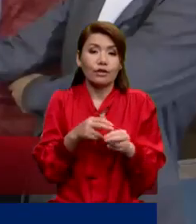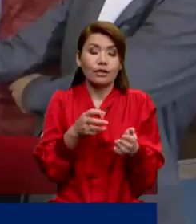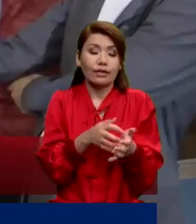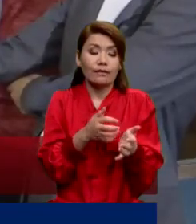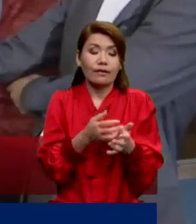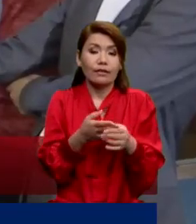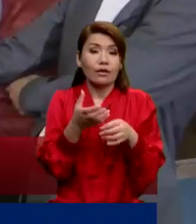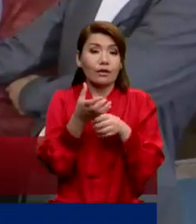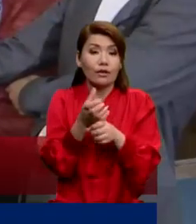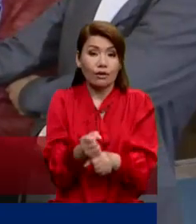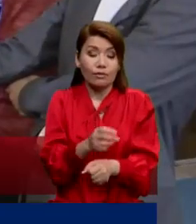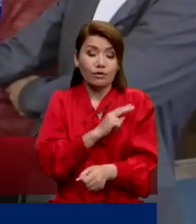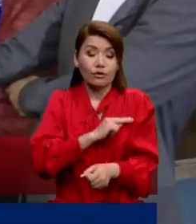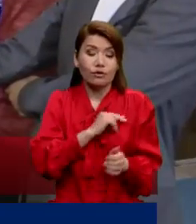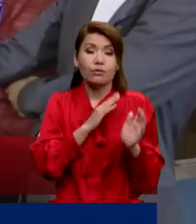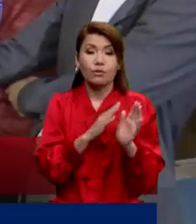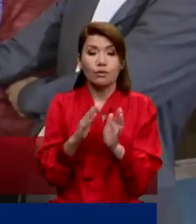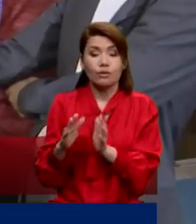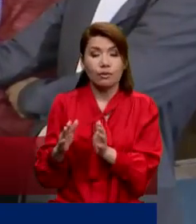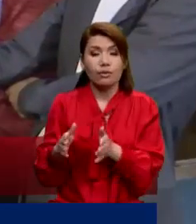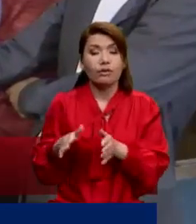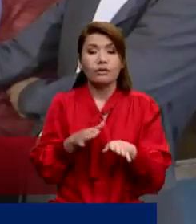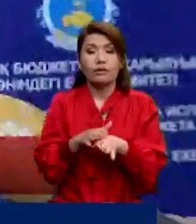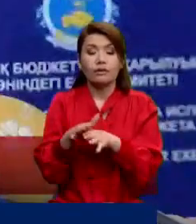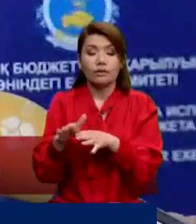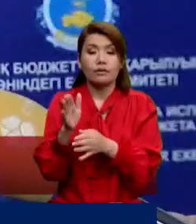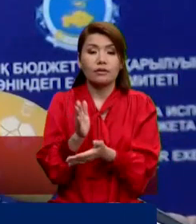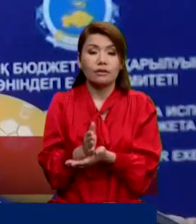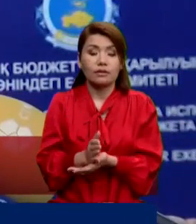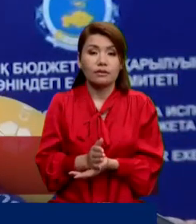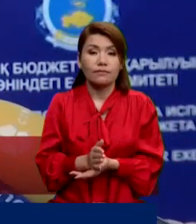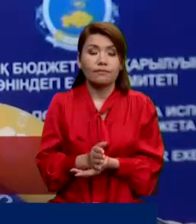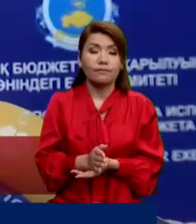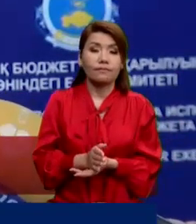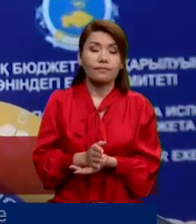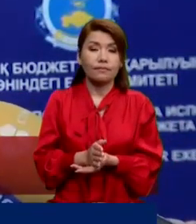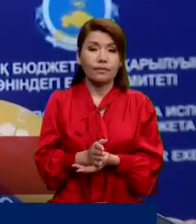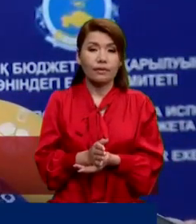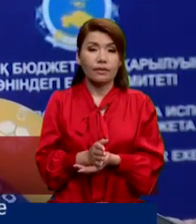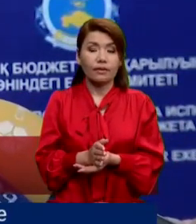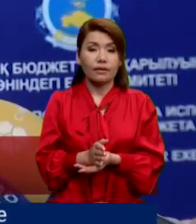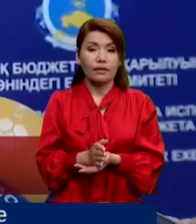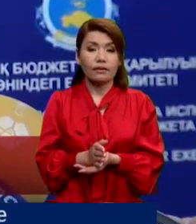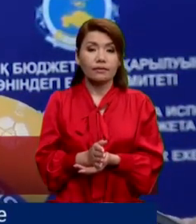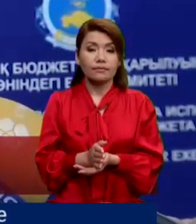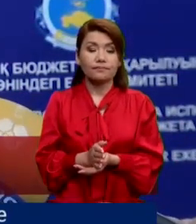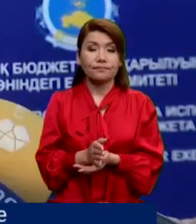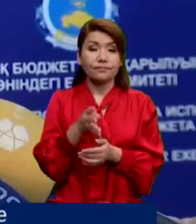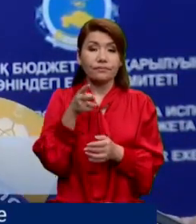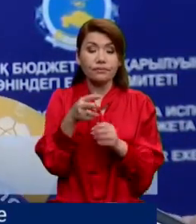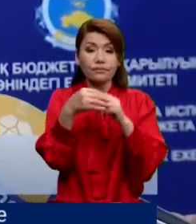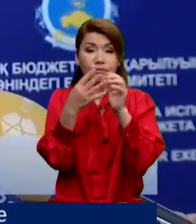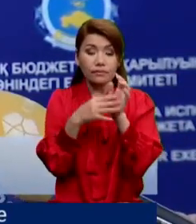тапшылығын қысқарту бойынша жұмыстың жүйелі жүргізіліп жатқанын айтады. 19 году распределение, вы помните же, был шум.